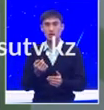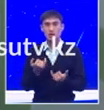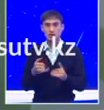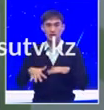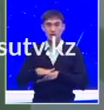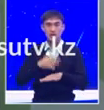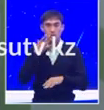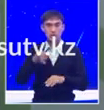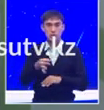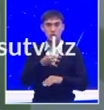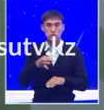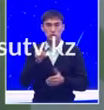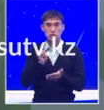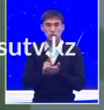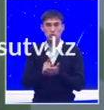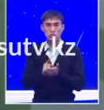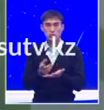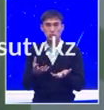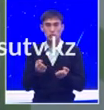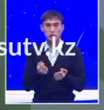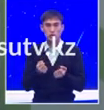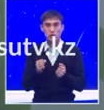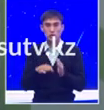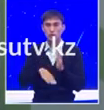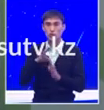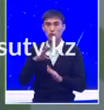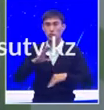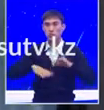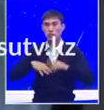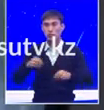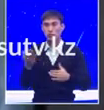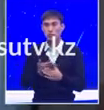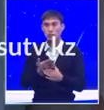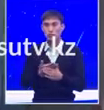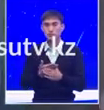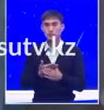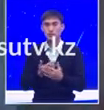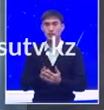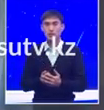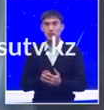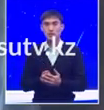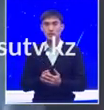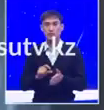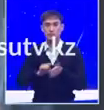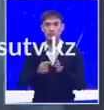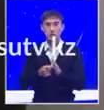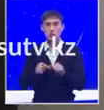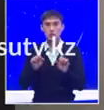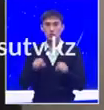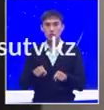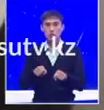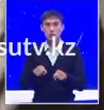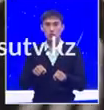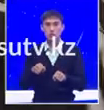Население Алматинской области должно получать высококвалифицированную помощь. В новом отделении одновременно могут лечиться